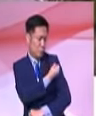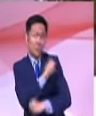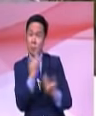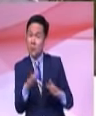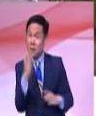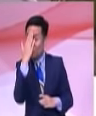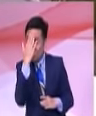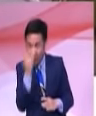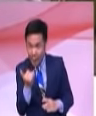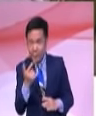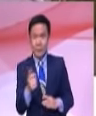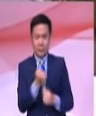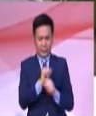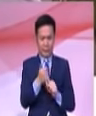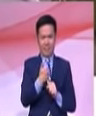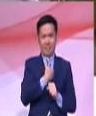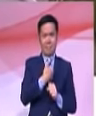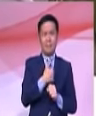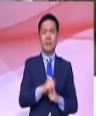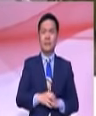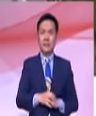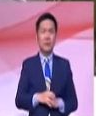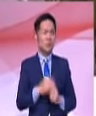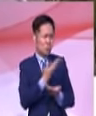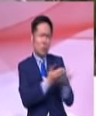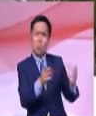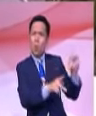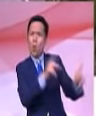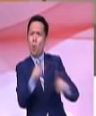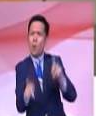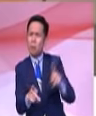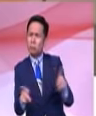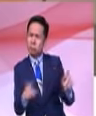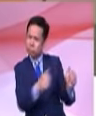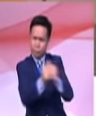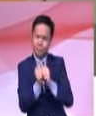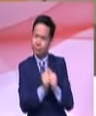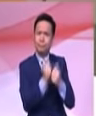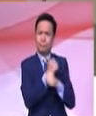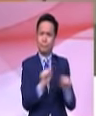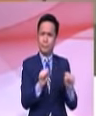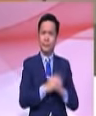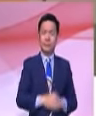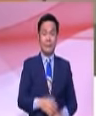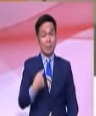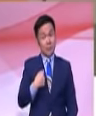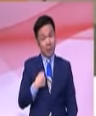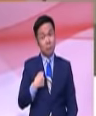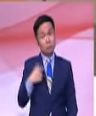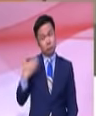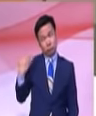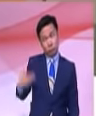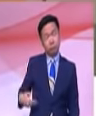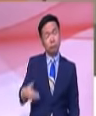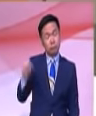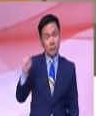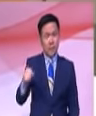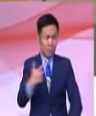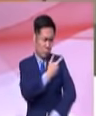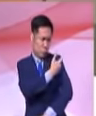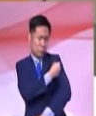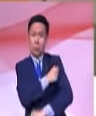untuk menyelamatkan diri dan badan kita, keseluruhan masyarakat yang ada ini. Kalau saya secara pribadi memang saya nampak vaksin ini sangat